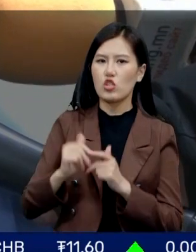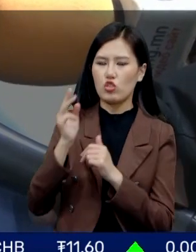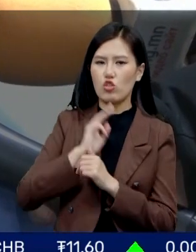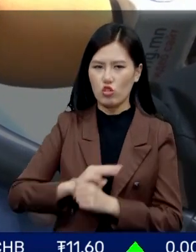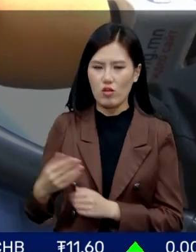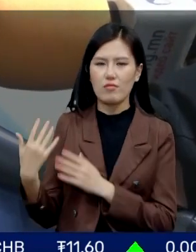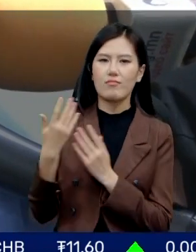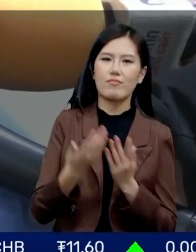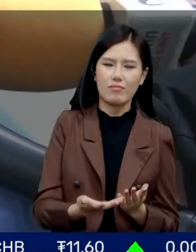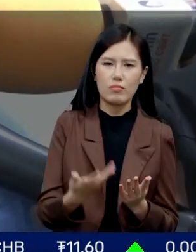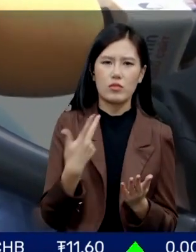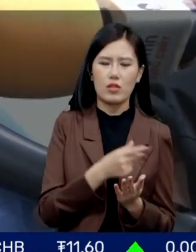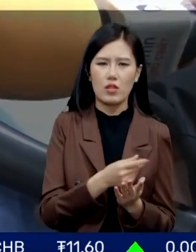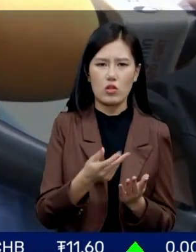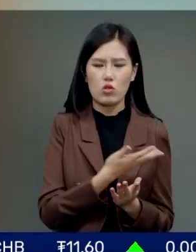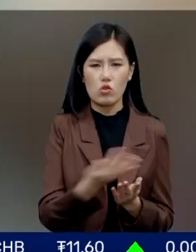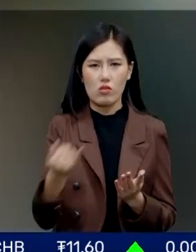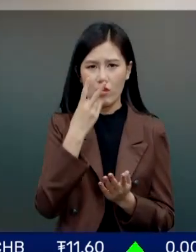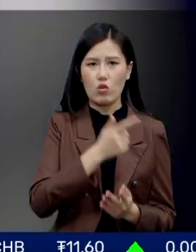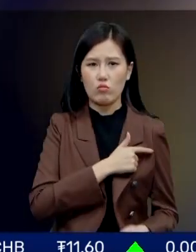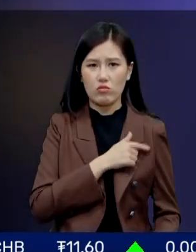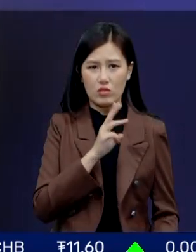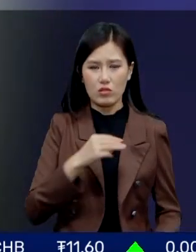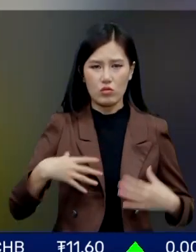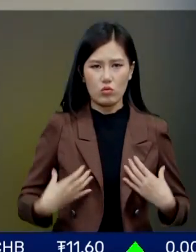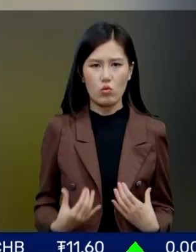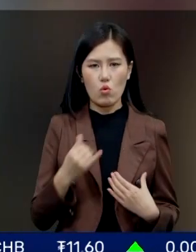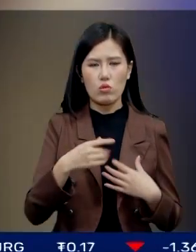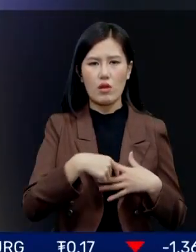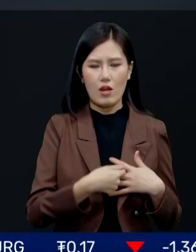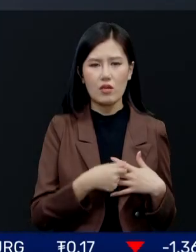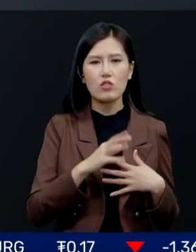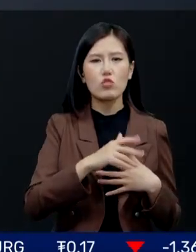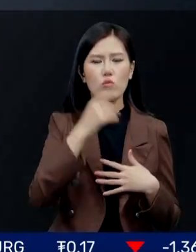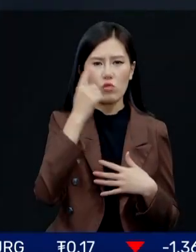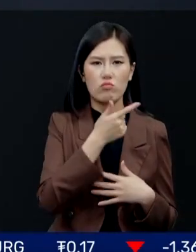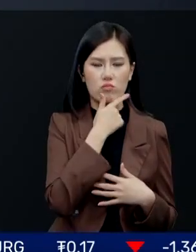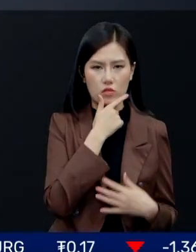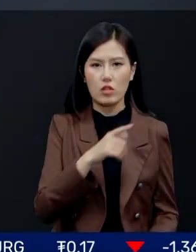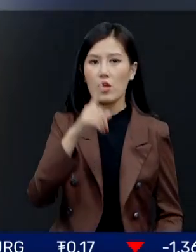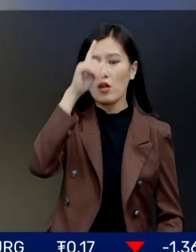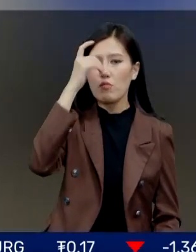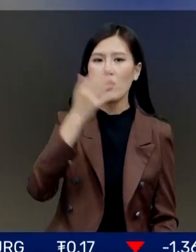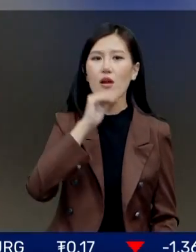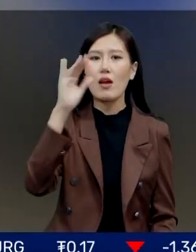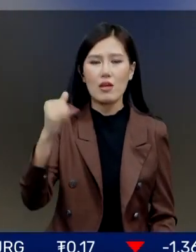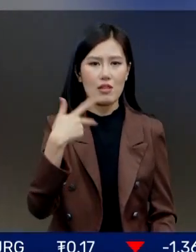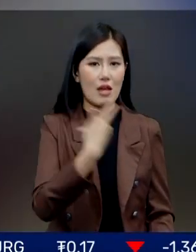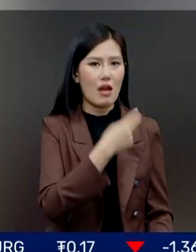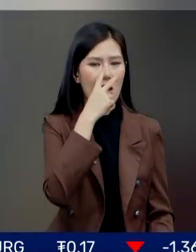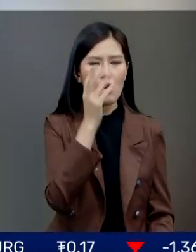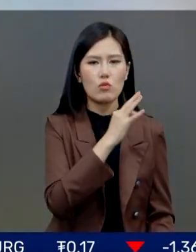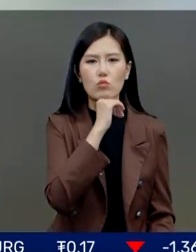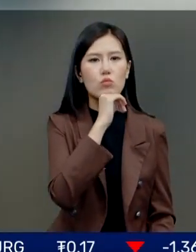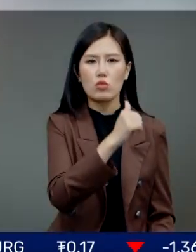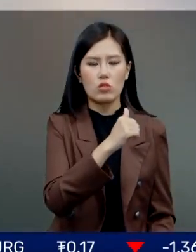хөөхөд зүгээр хоёр уушгиндаа хатгаатай хөвцсөн. Харин эмнэлгийн зүгээс өчөлтөр шин болсон явдлын талаар хариу тайлбар өгөхдөө тариа андуурч хийгээгүй, харин сувилагч